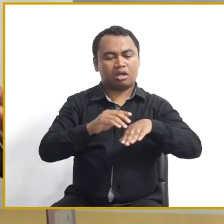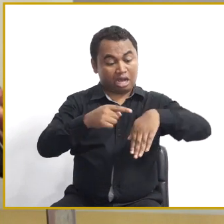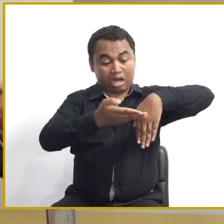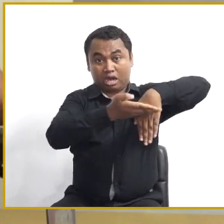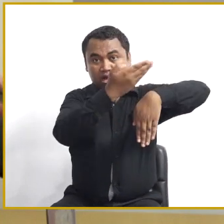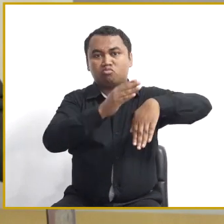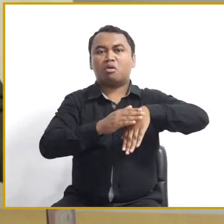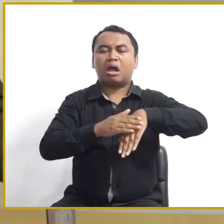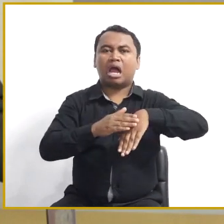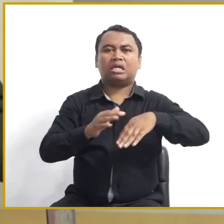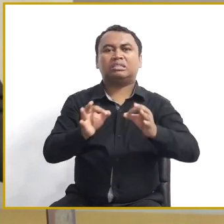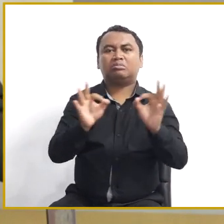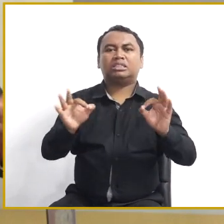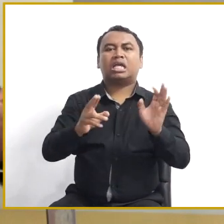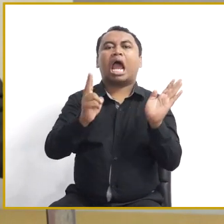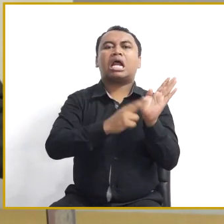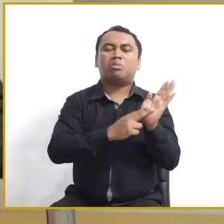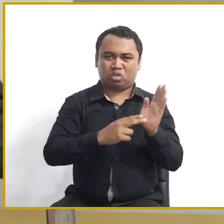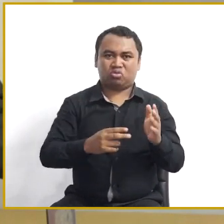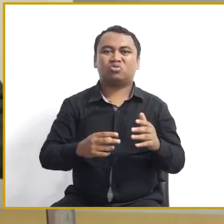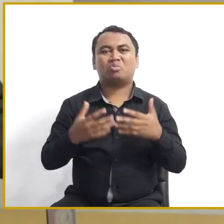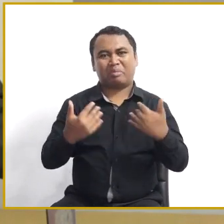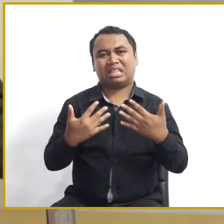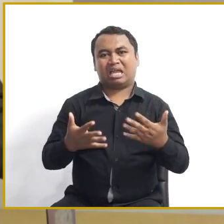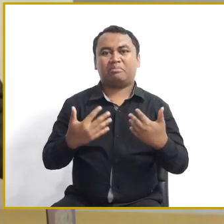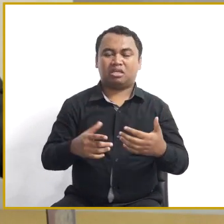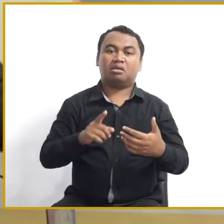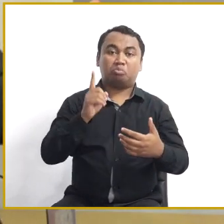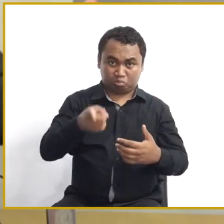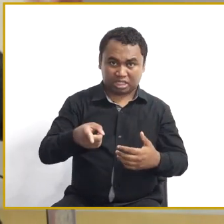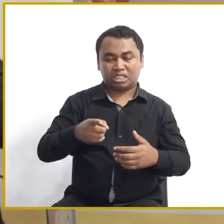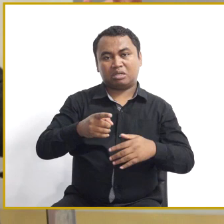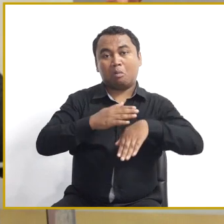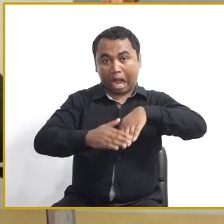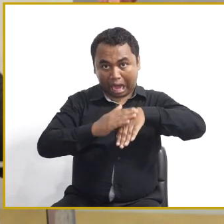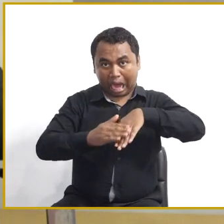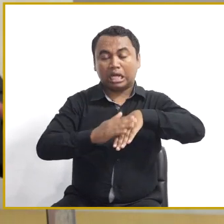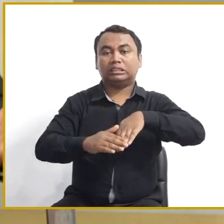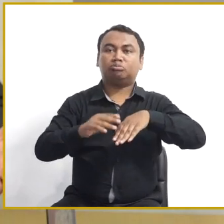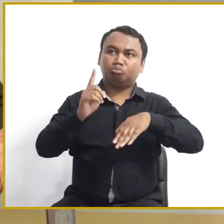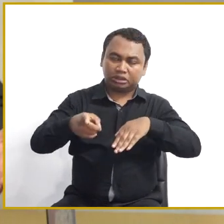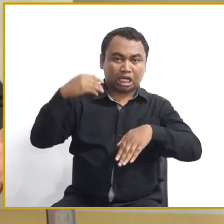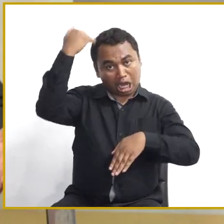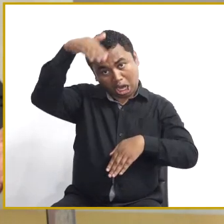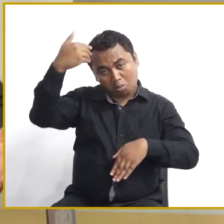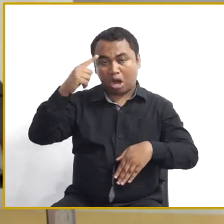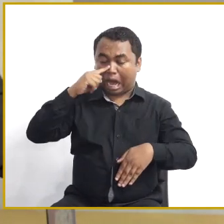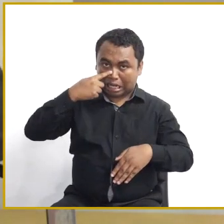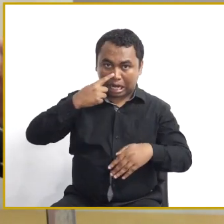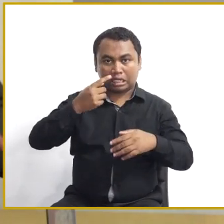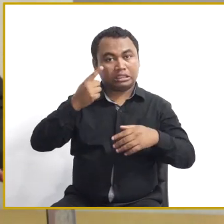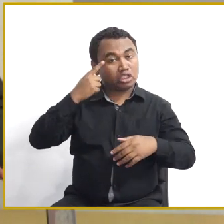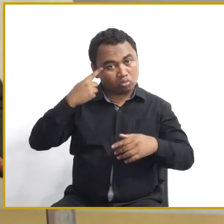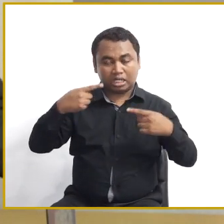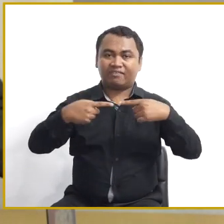cara ancuah, baca kan fayin, na baca kan ancuah malagasi. Karena sunu Arab, baca kita tanam. Nifat